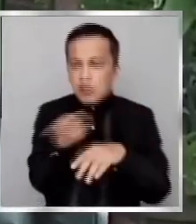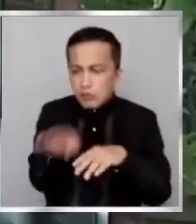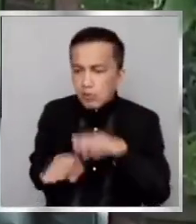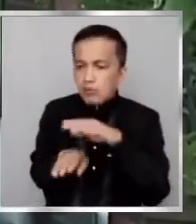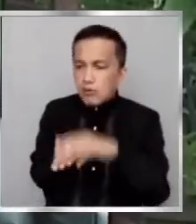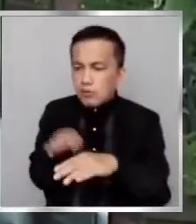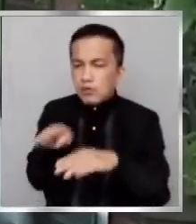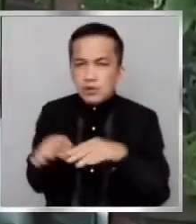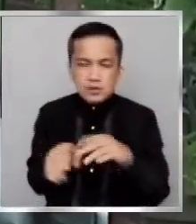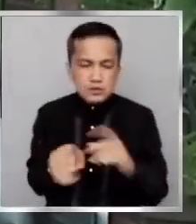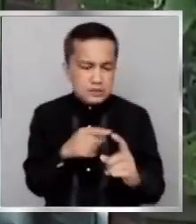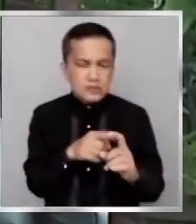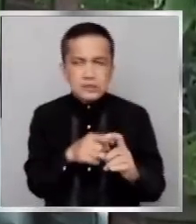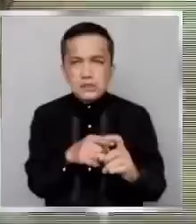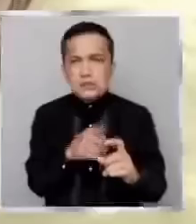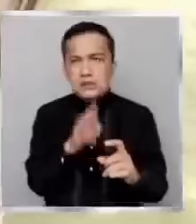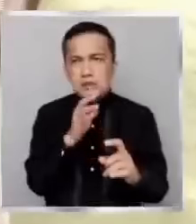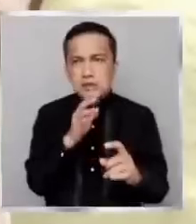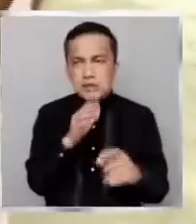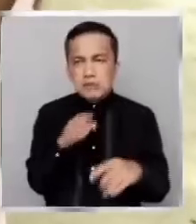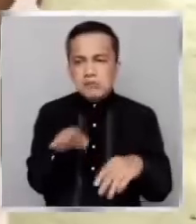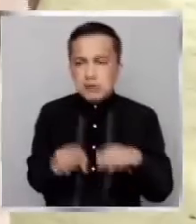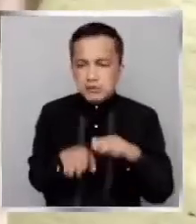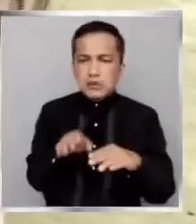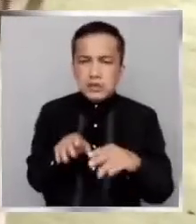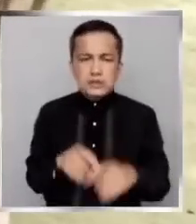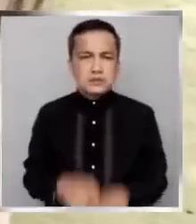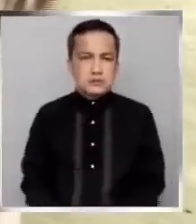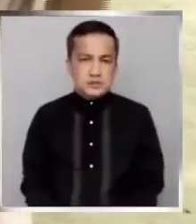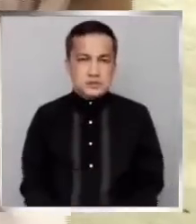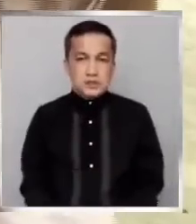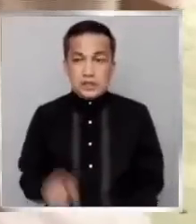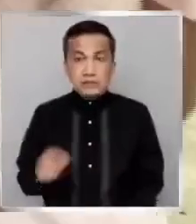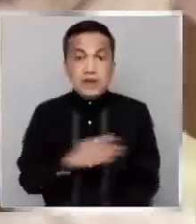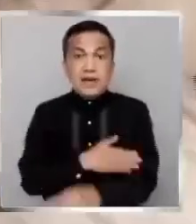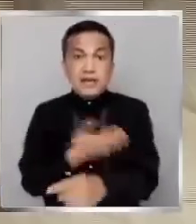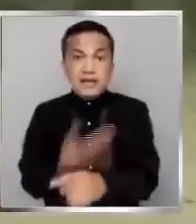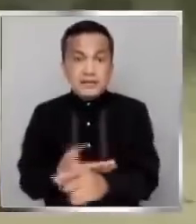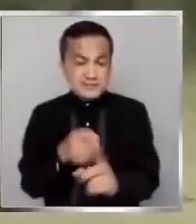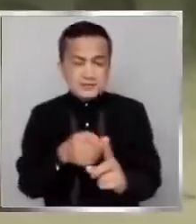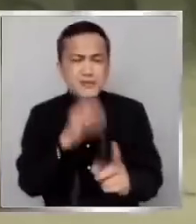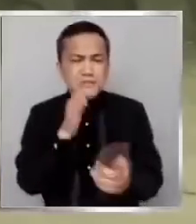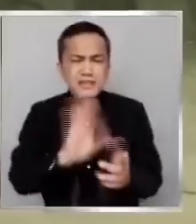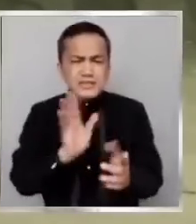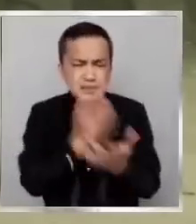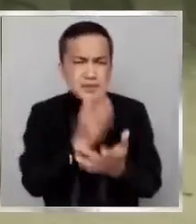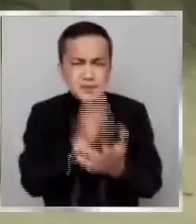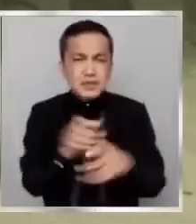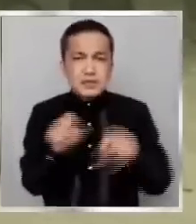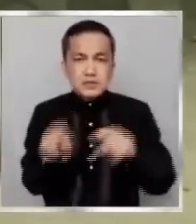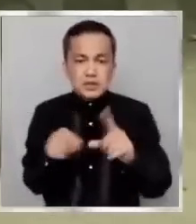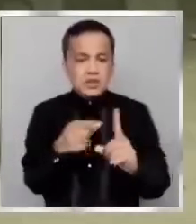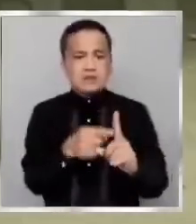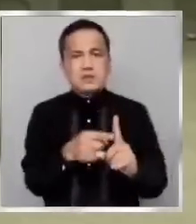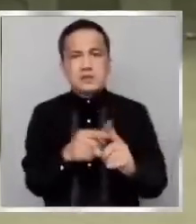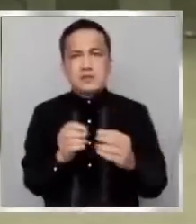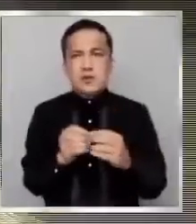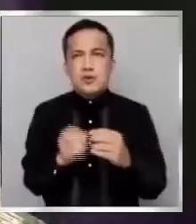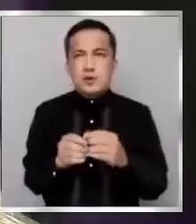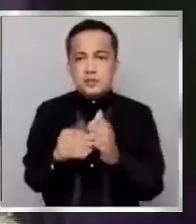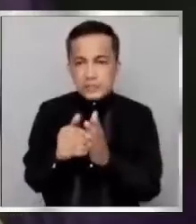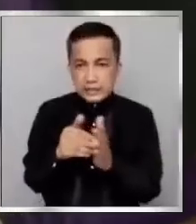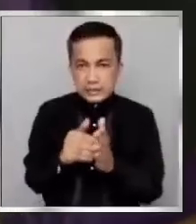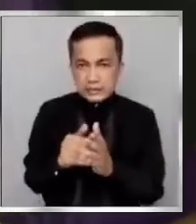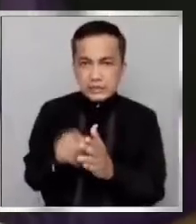medyo despalinghado ng lumakad. Pinapatigil na raw siya ng mga anak sa pagtitinda. Ngunit mas naghihina raw siya kapag nasa